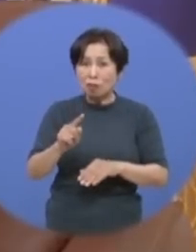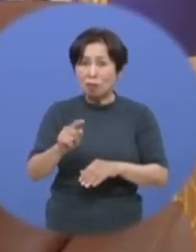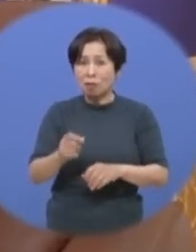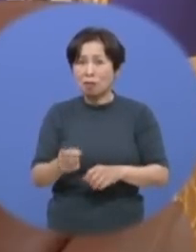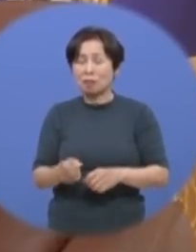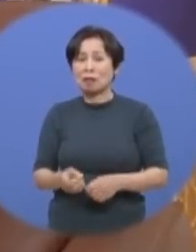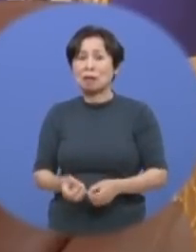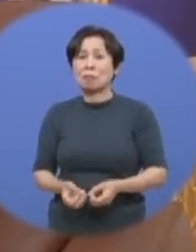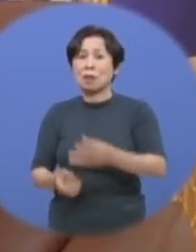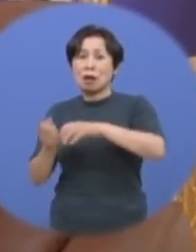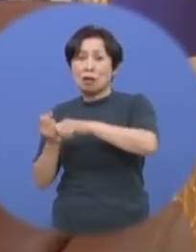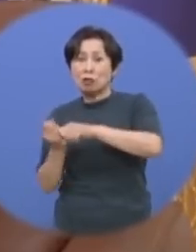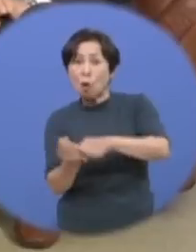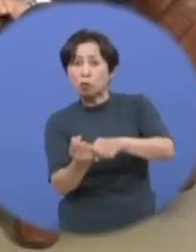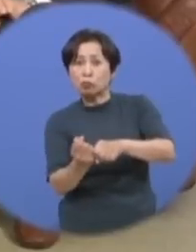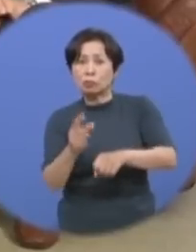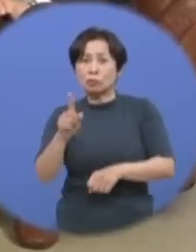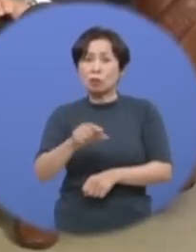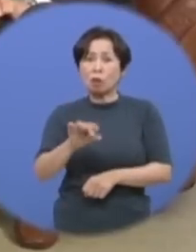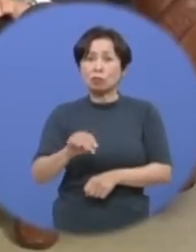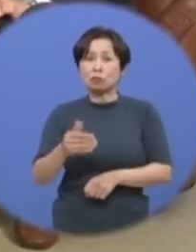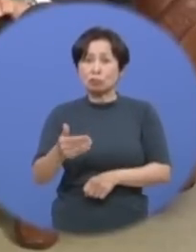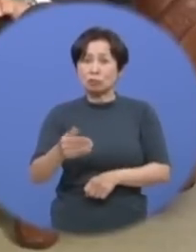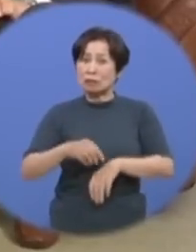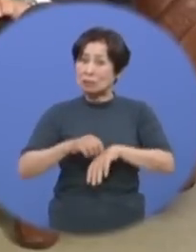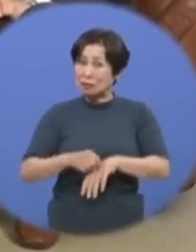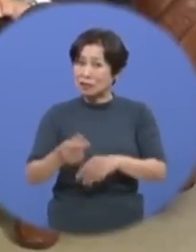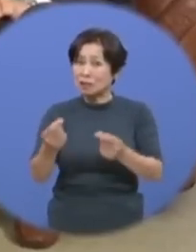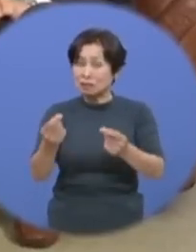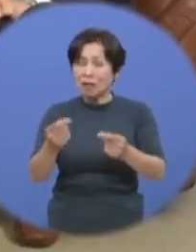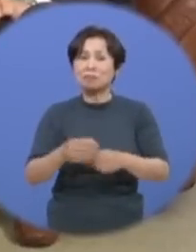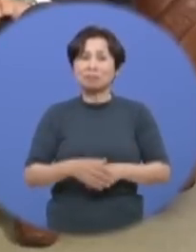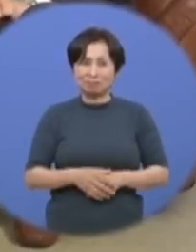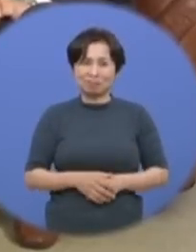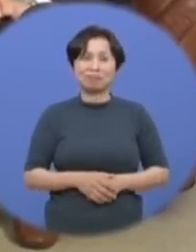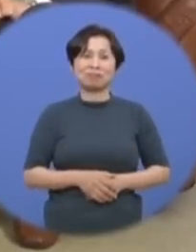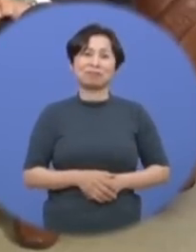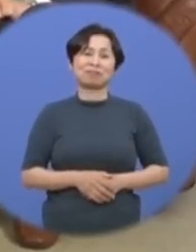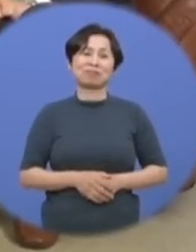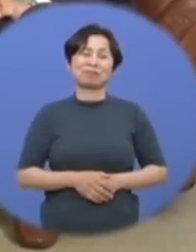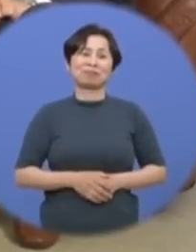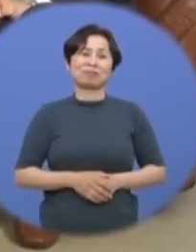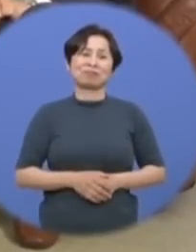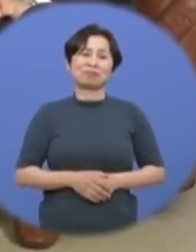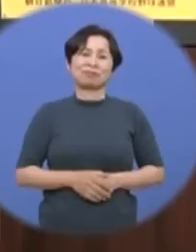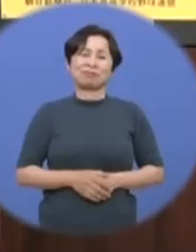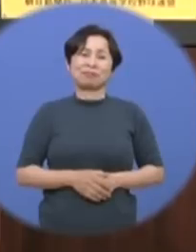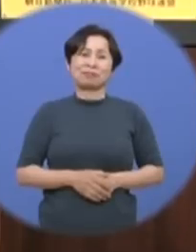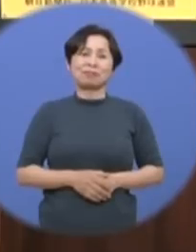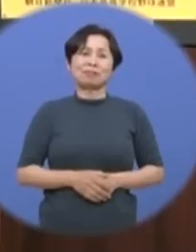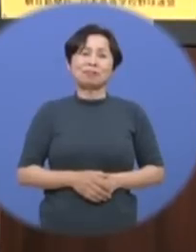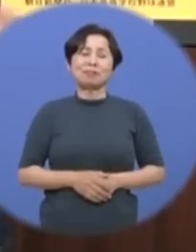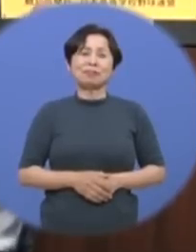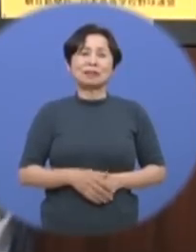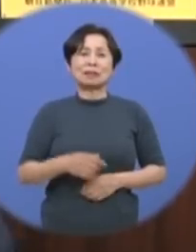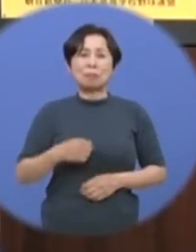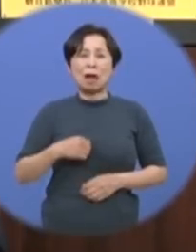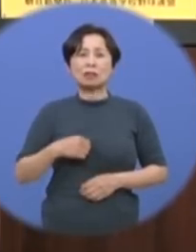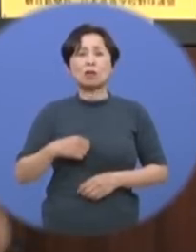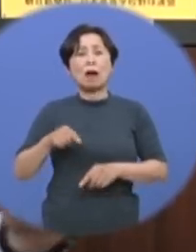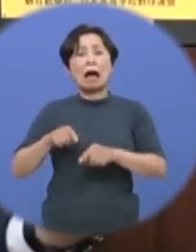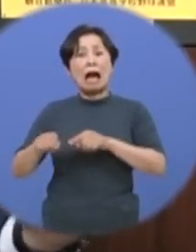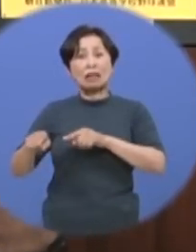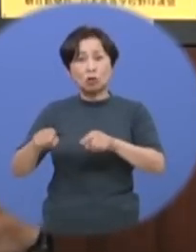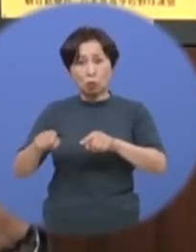まだね厳しいいいそうですねやっぱりねっですよねー監督と選手の